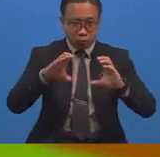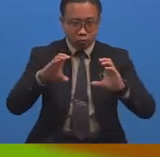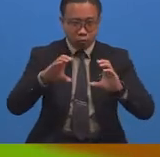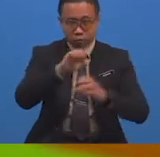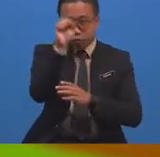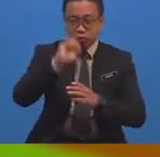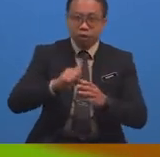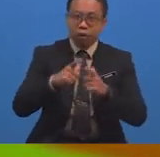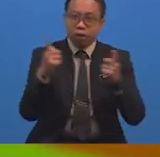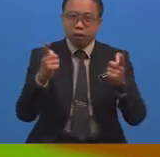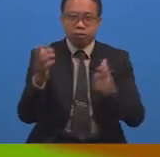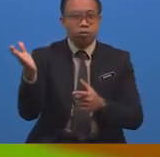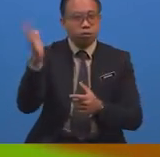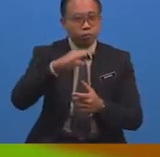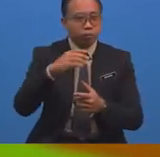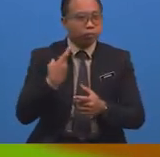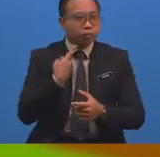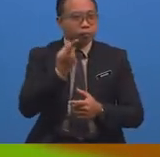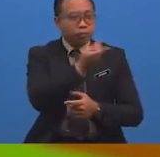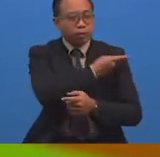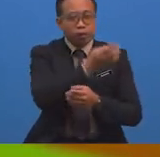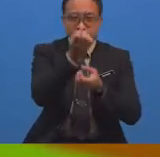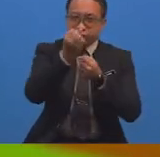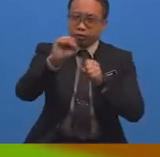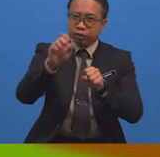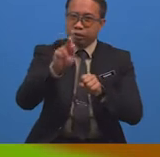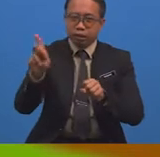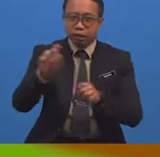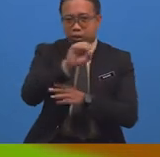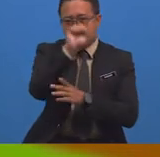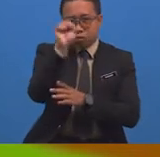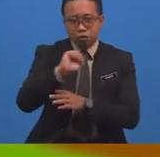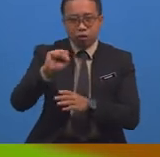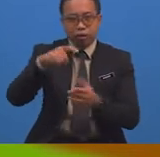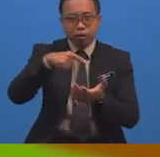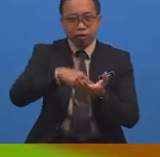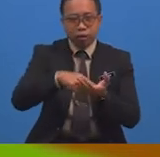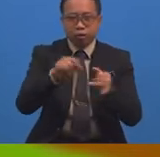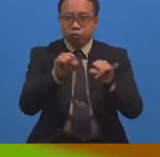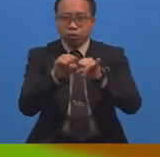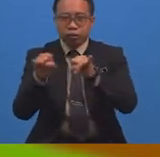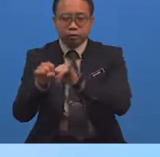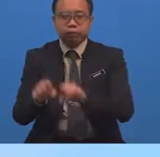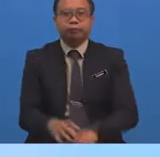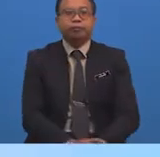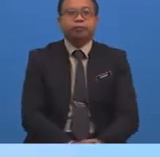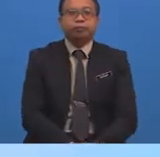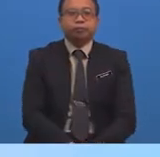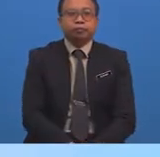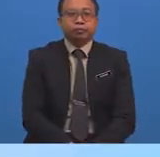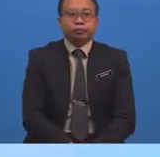soalan lain Jom kite selesaikan soalan ini pula